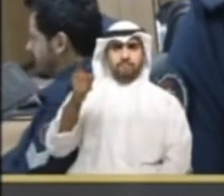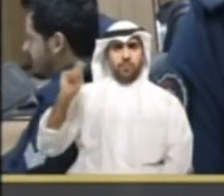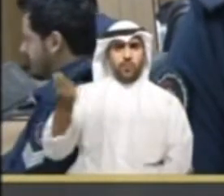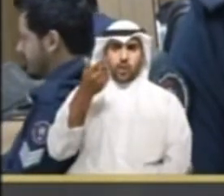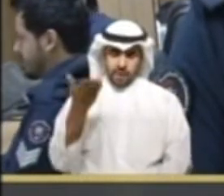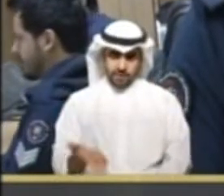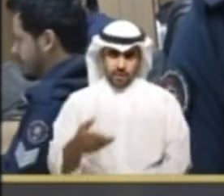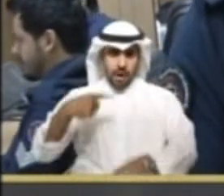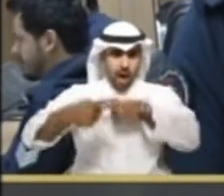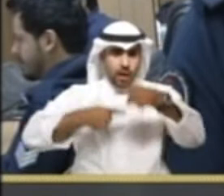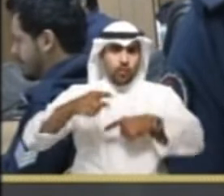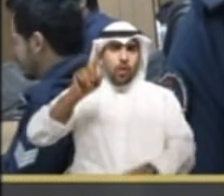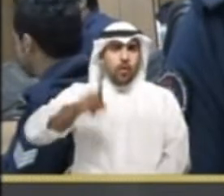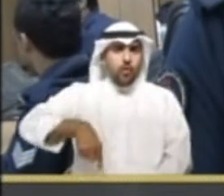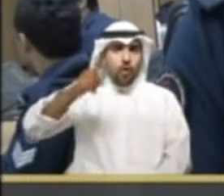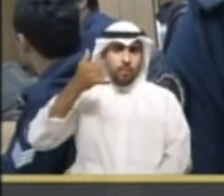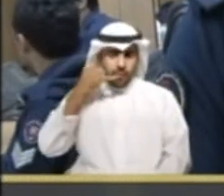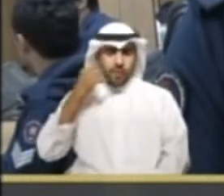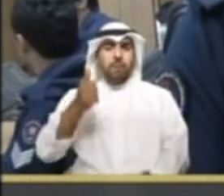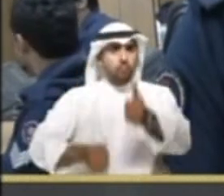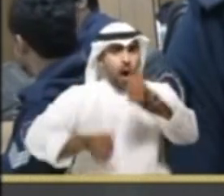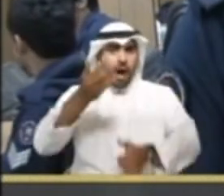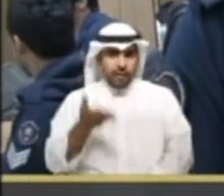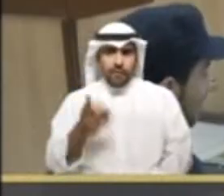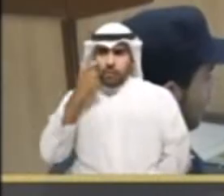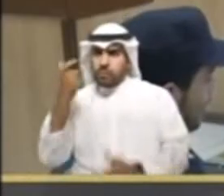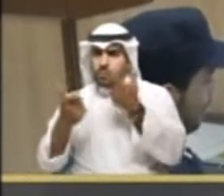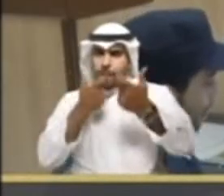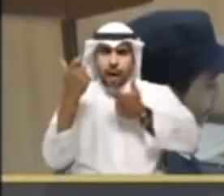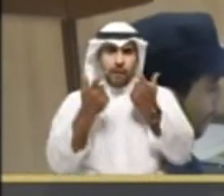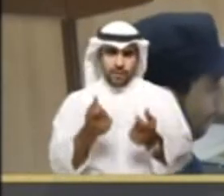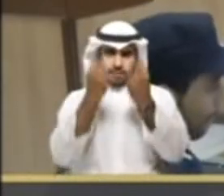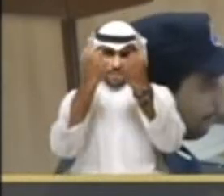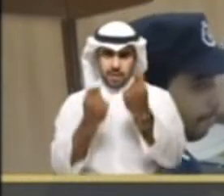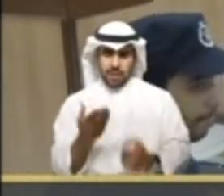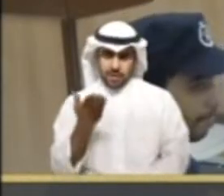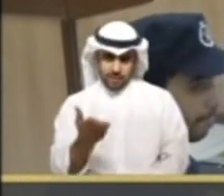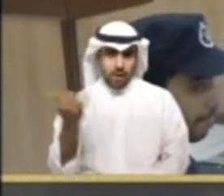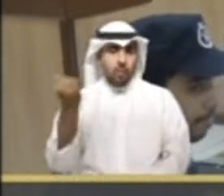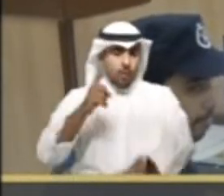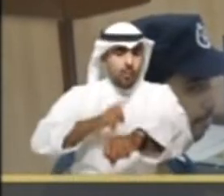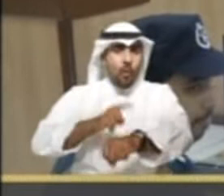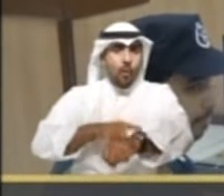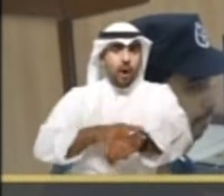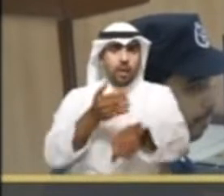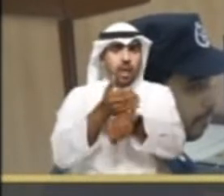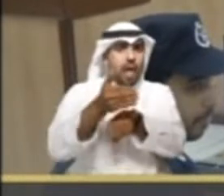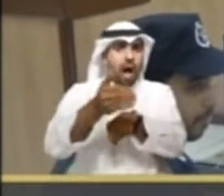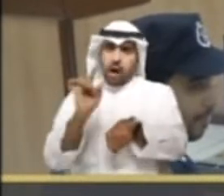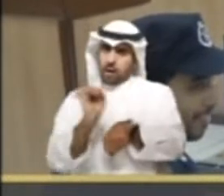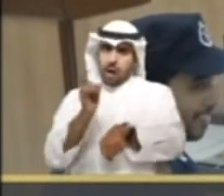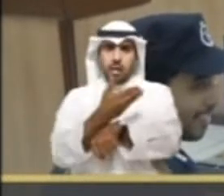ويومي مع المراكز بالنسبة للآليات ومع المراكز. سرعة استجابة البلاغات وتوجه